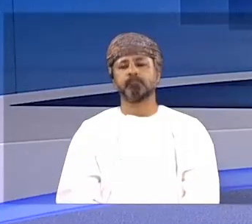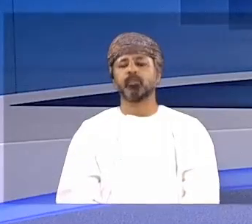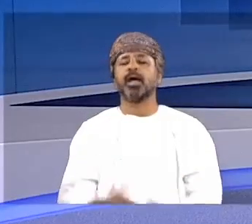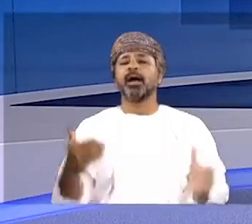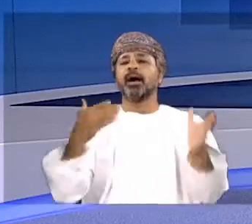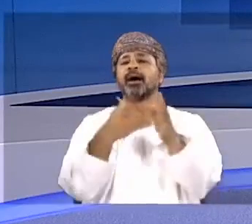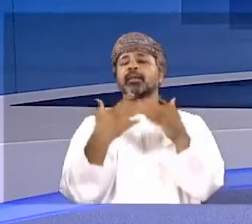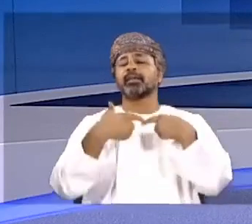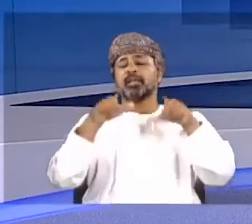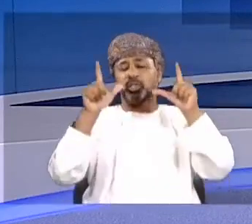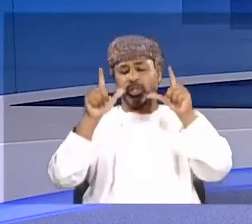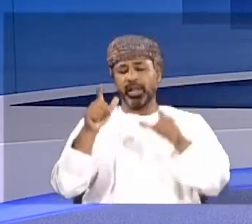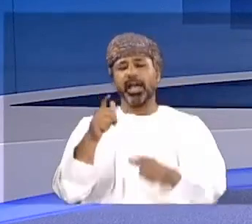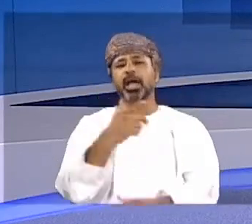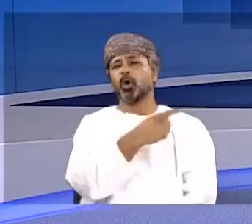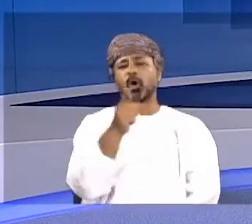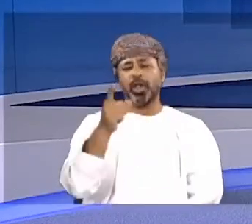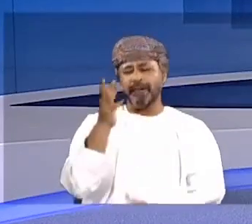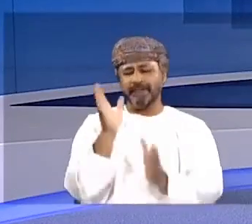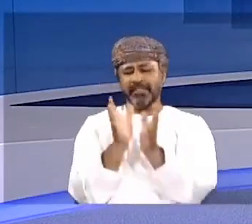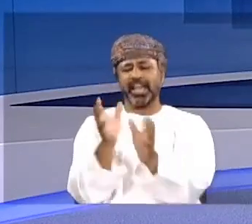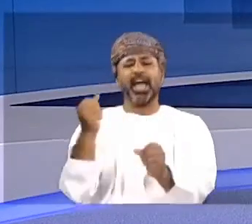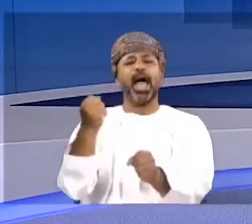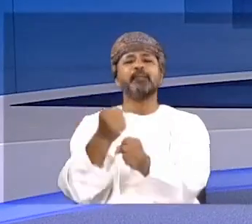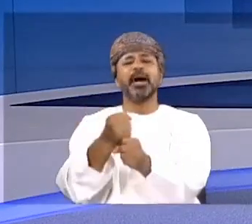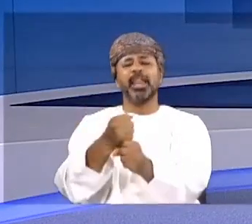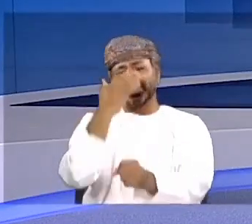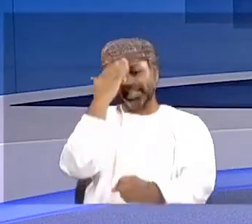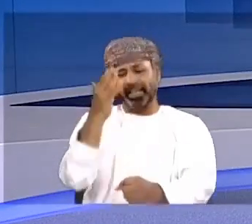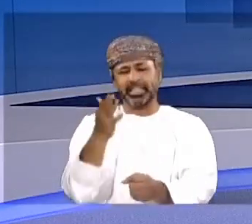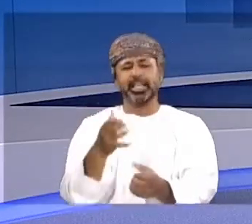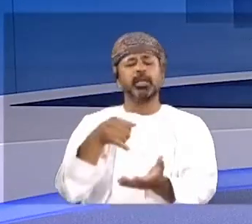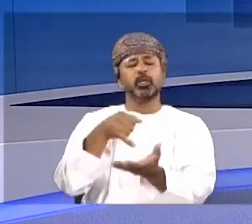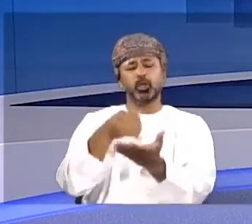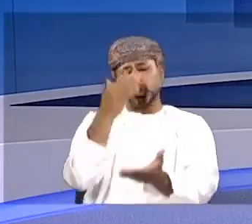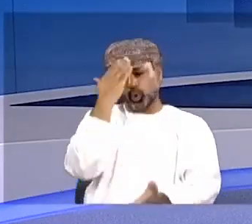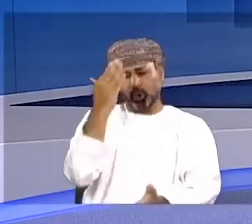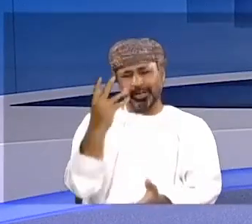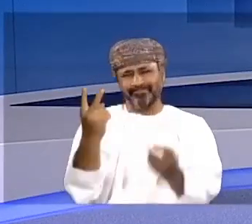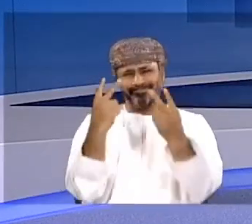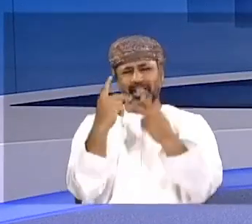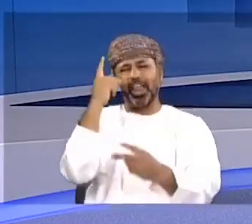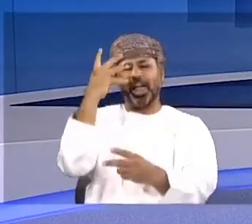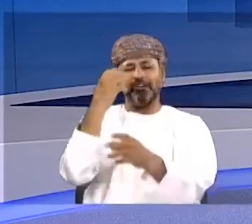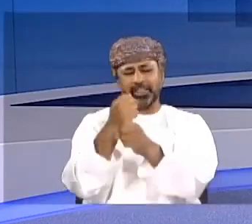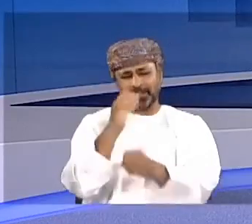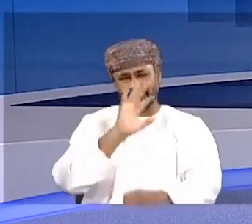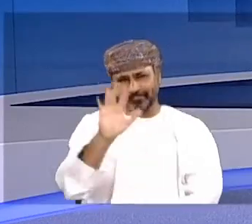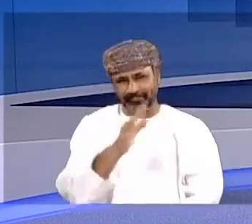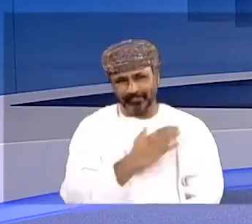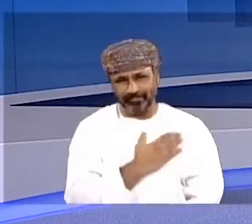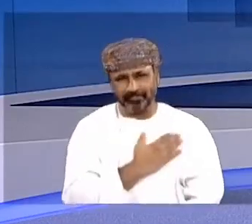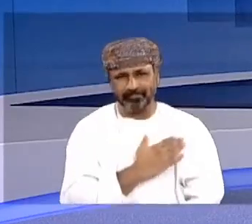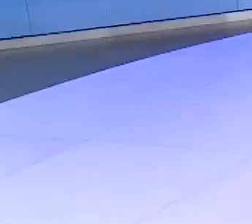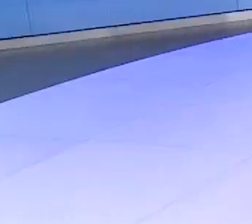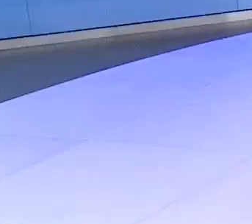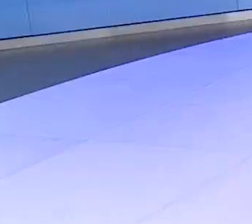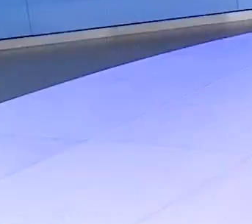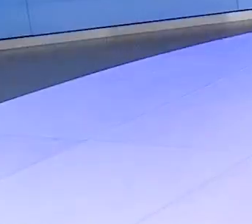في ختام هذه النشرة تقبلوا تحيات فريق العمل هنا في مركز الأخبار، شكرا لمتابعتكم، إلى اللقاء. شكرا لكم وإلى اللقاء.